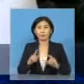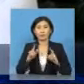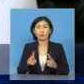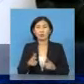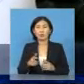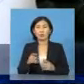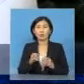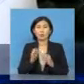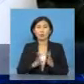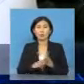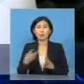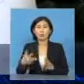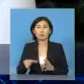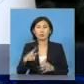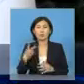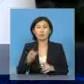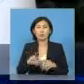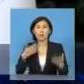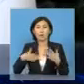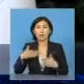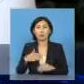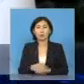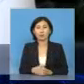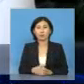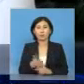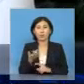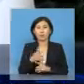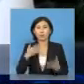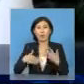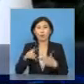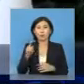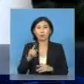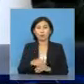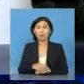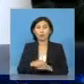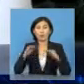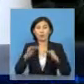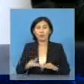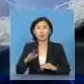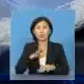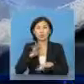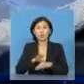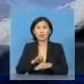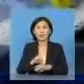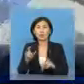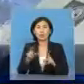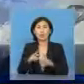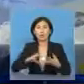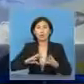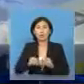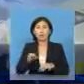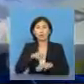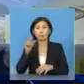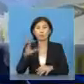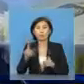поступает 19-32. Это радует. Это очень радует, что меньше стали болеть. К слову, из общего числа